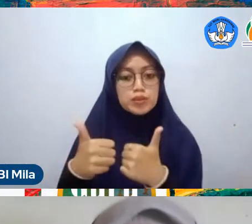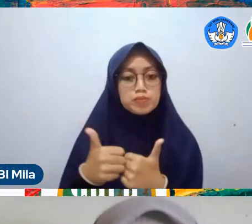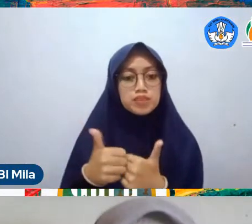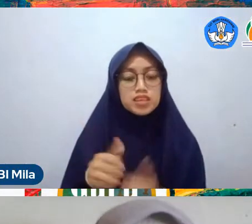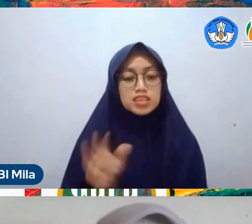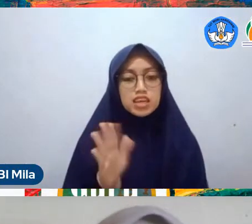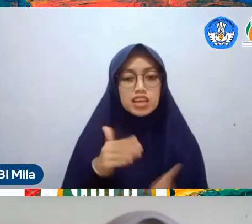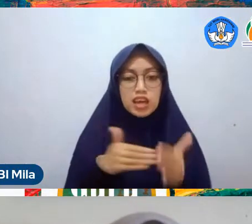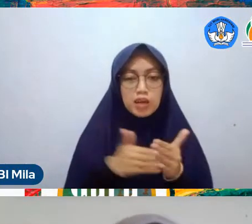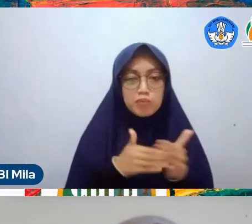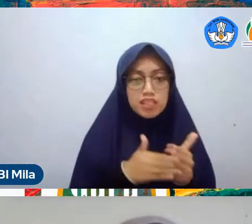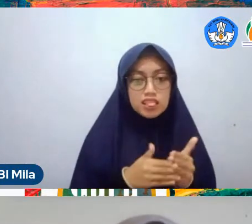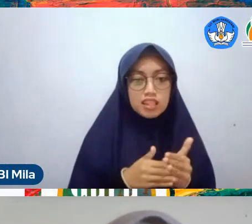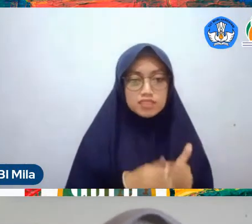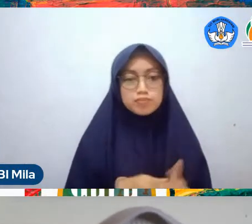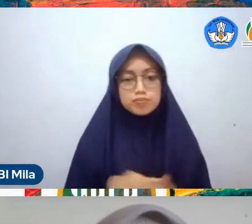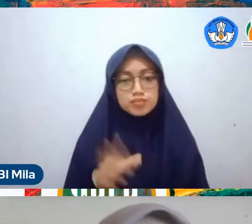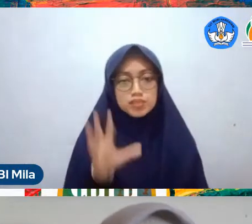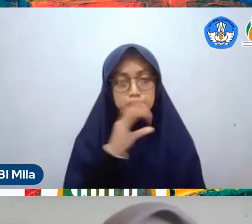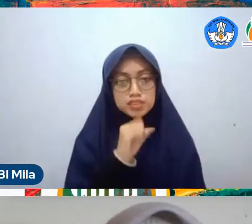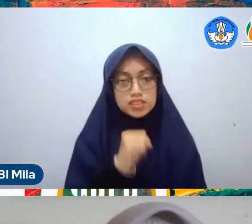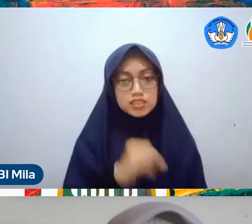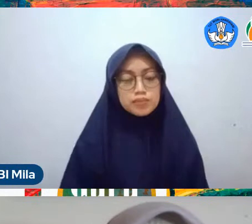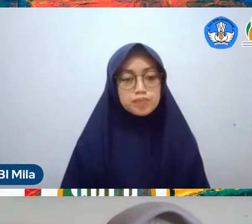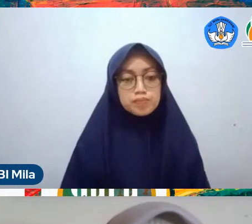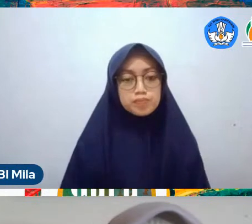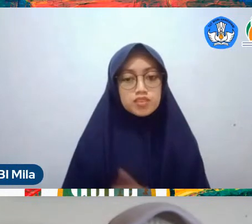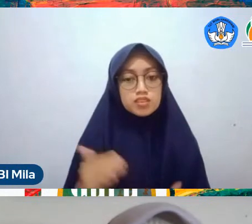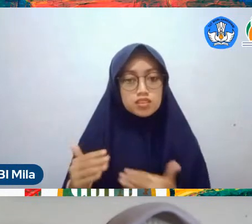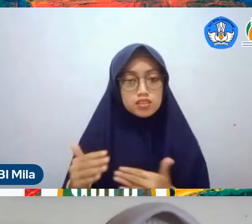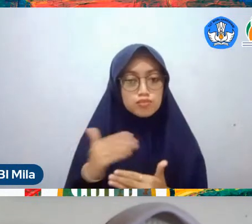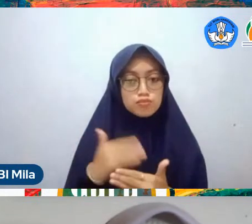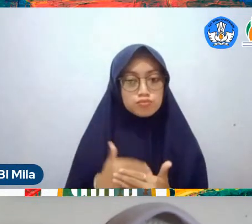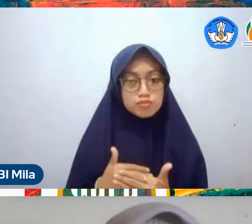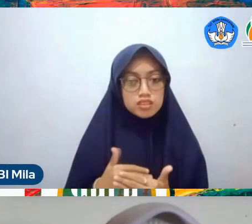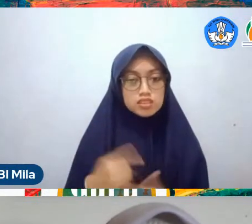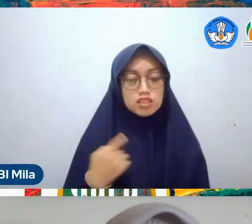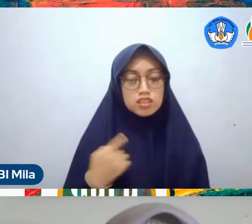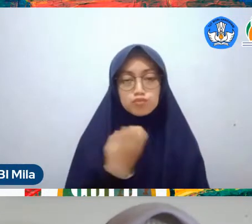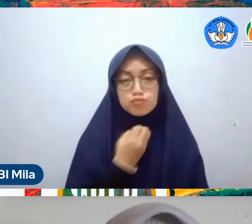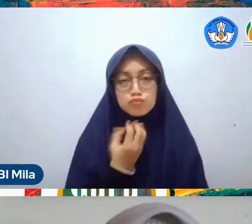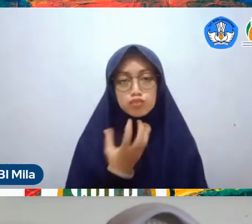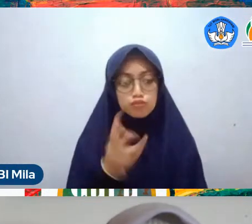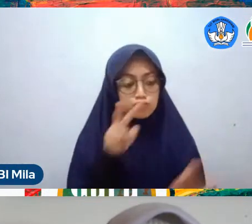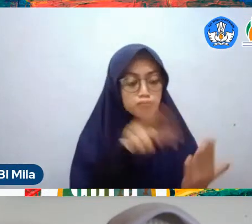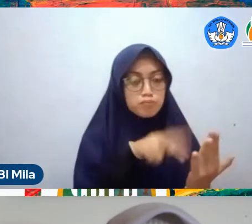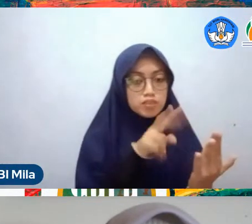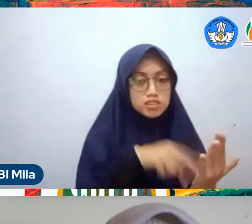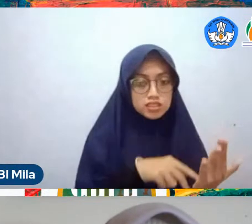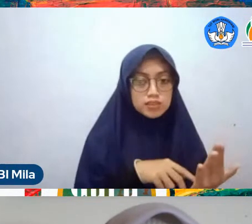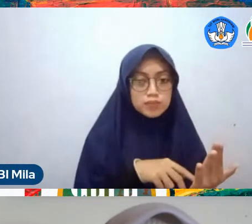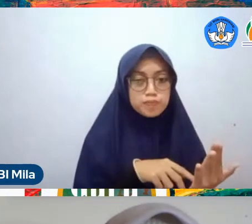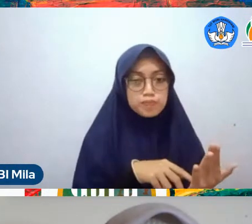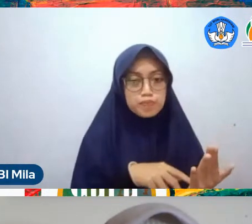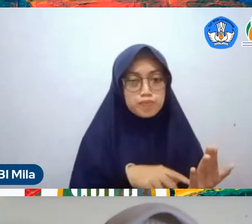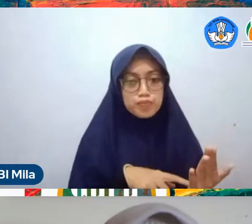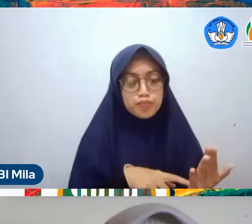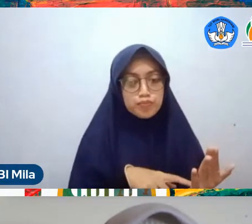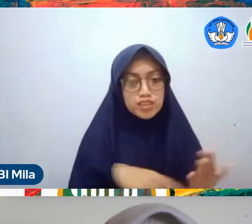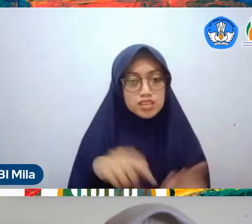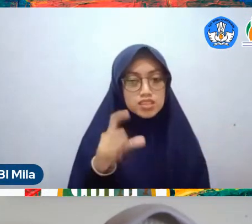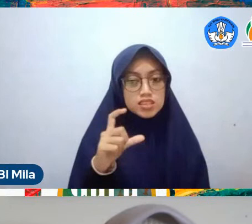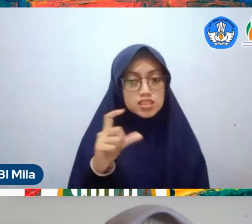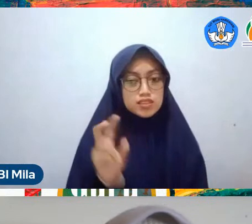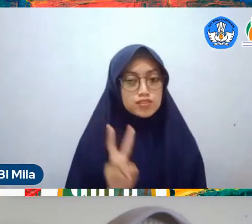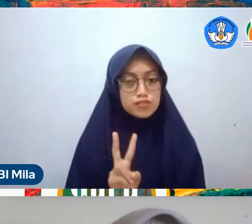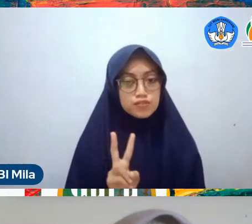kendala satupun. Amin. Oke, sebelumnya saya akan bacakan nih kedua presenter hebat kali ini ya. Nah, nanti